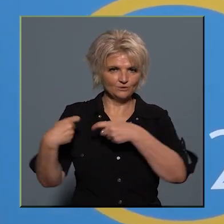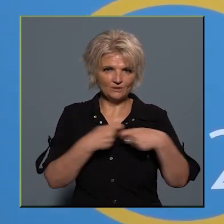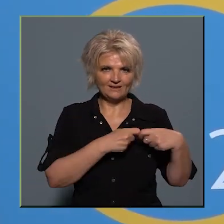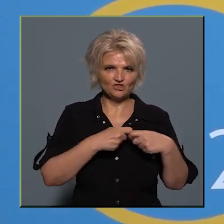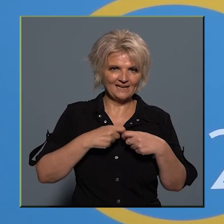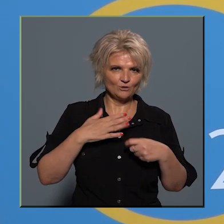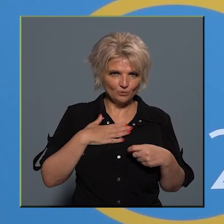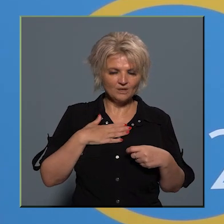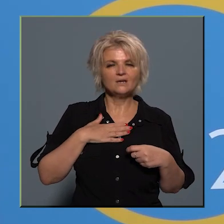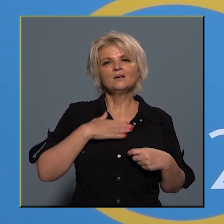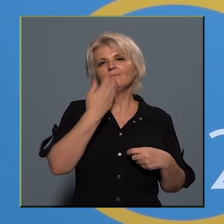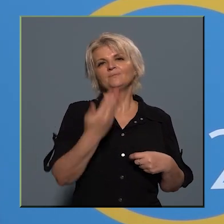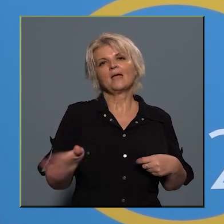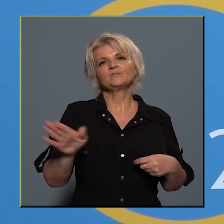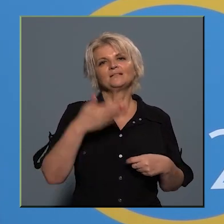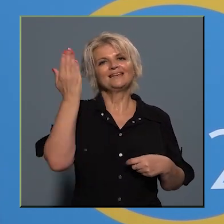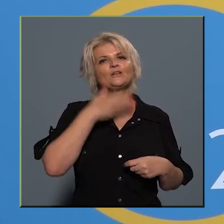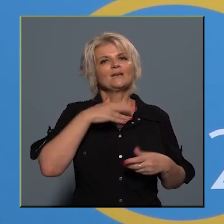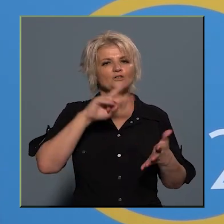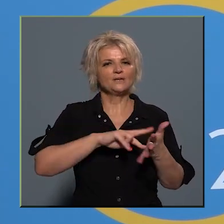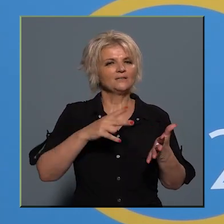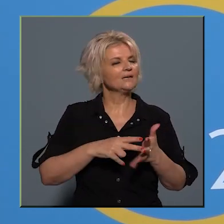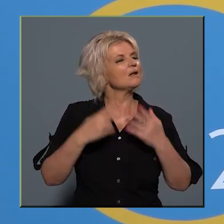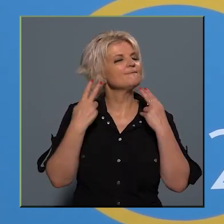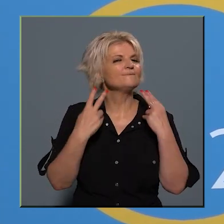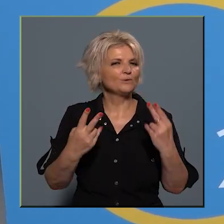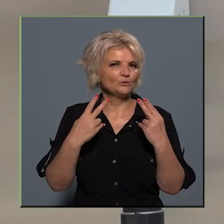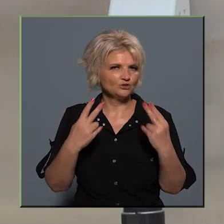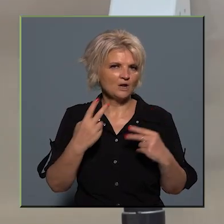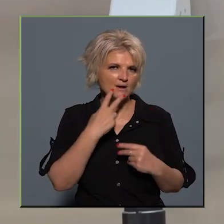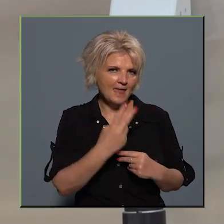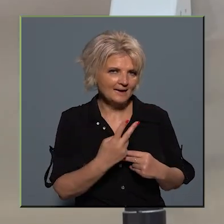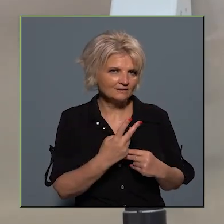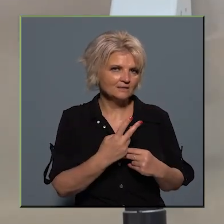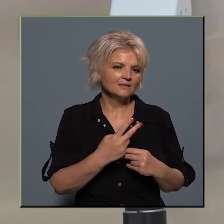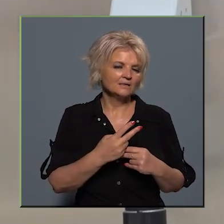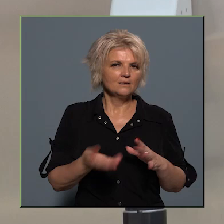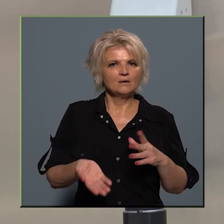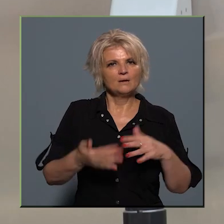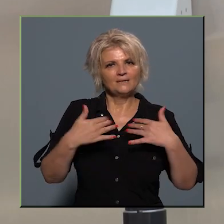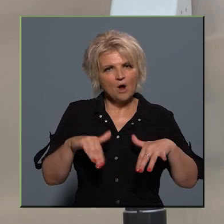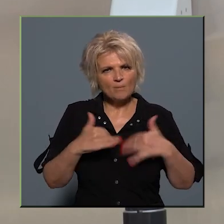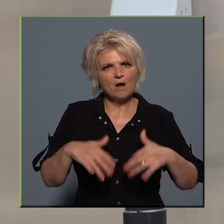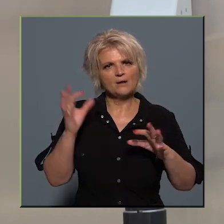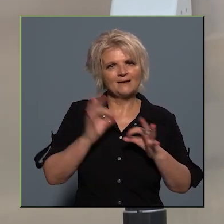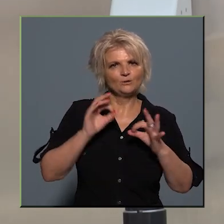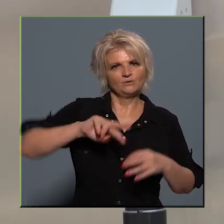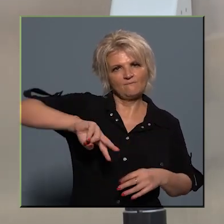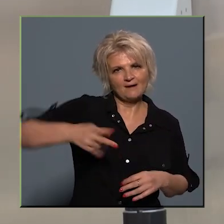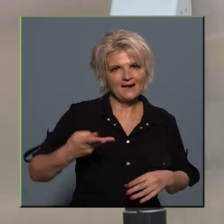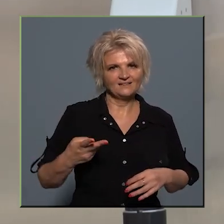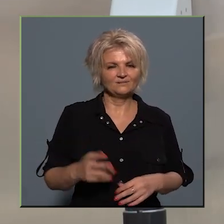meg a Nemzeti Hidrogén Stratégia is rendkívül fontosnak tartja azt, hogy mielőbb megtörténjen a váltás,